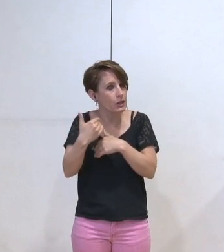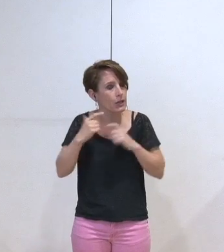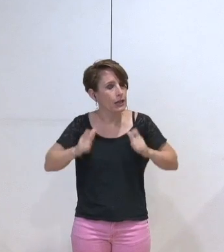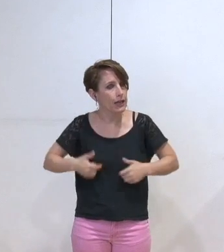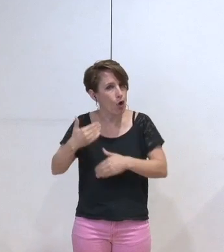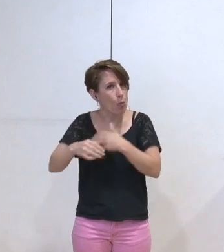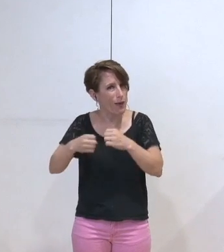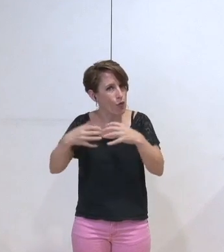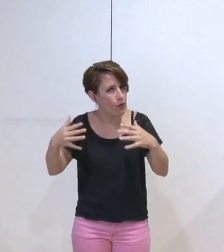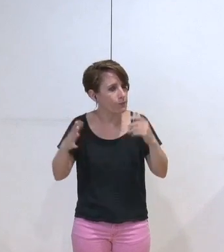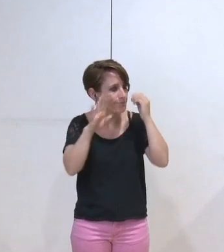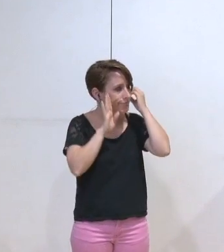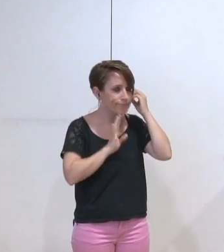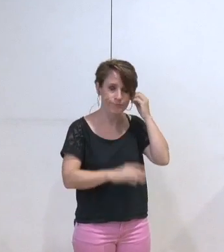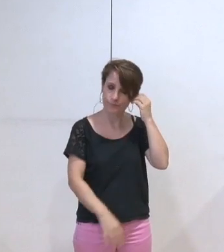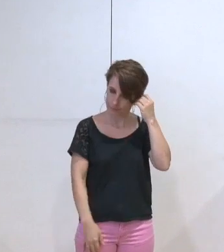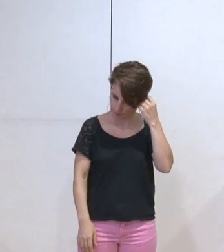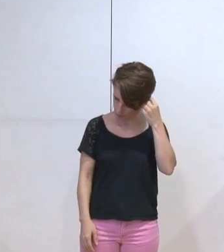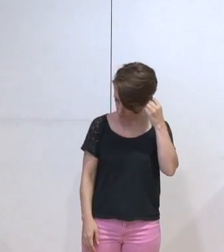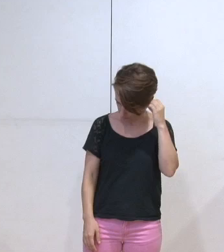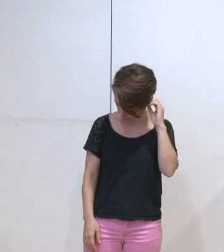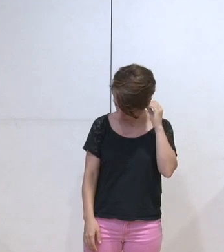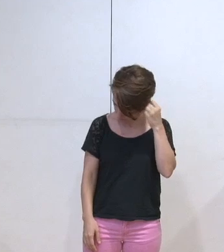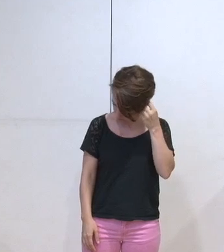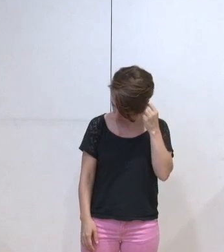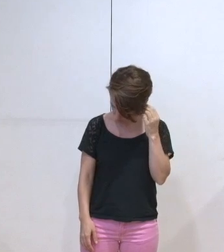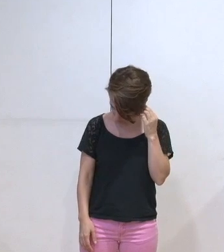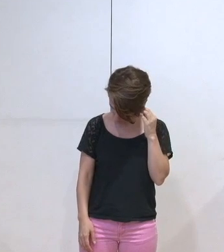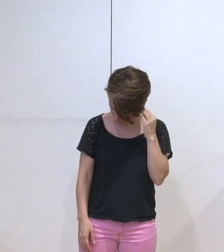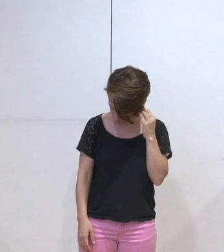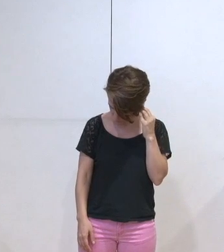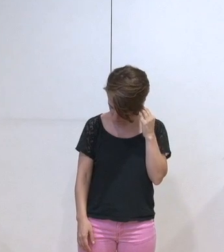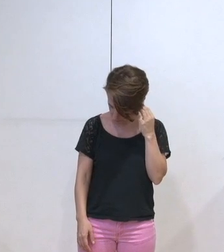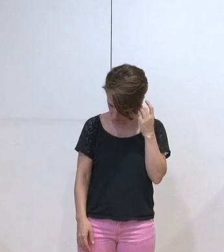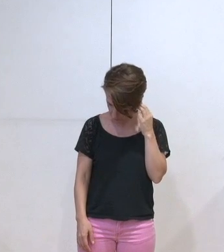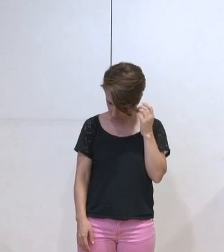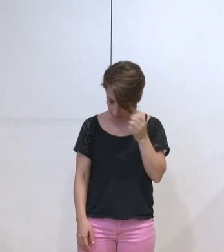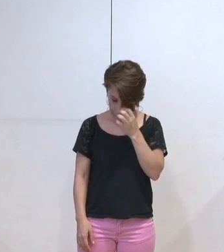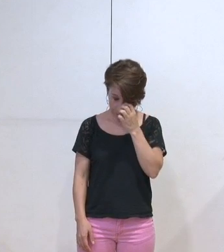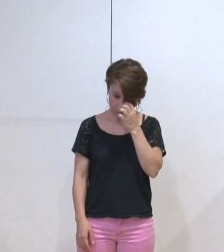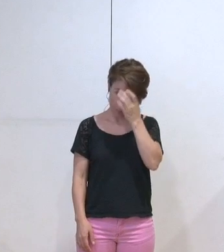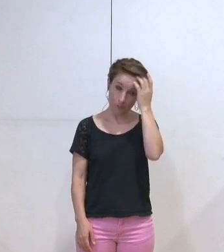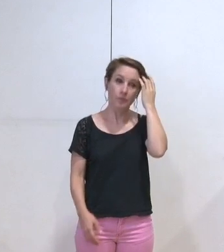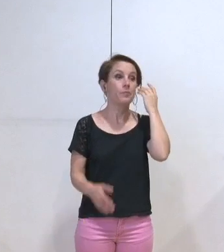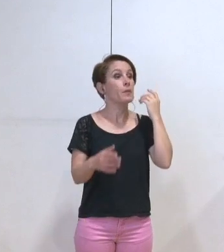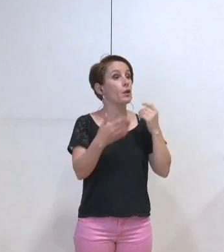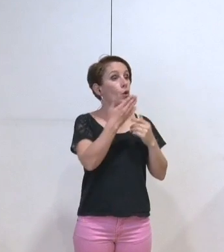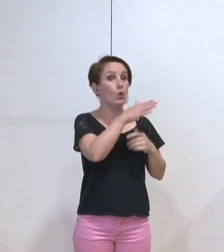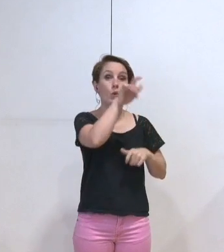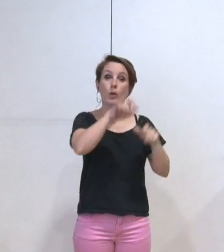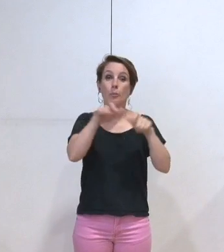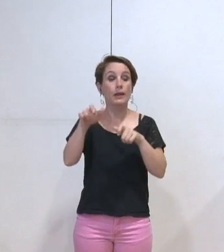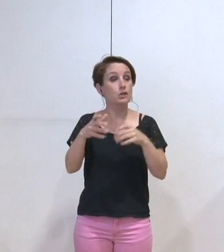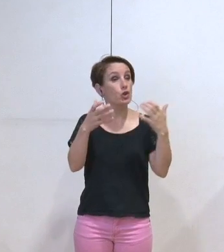dfonctionnement je vous remercie merci d'autres prises de parole madame madame